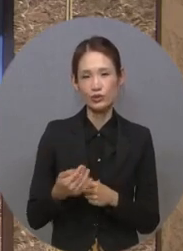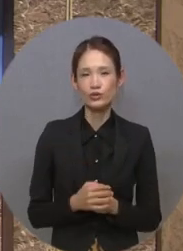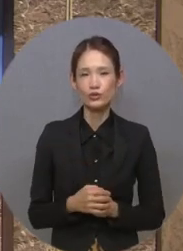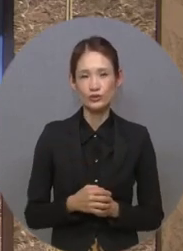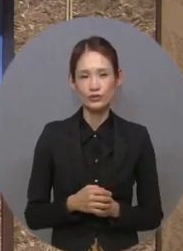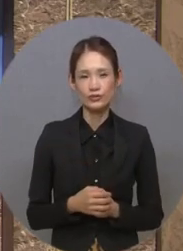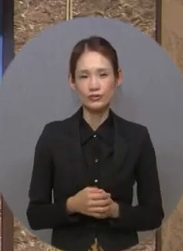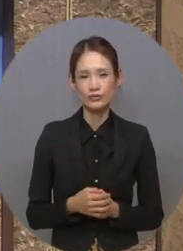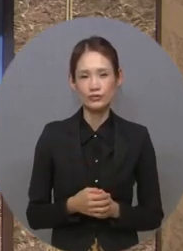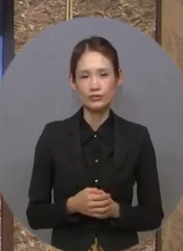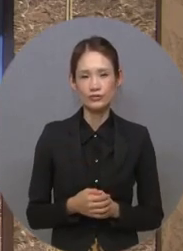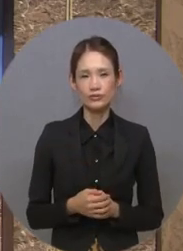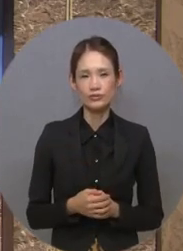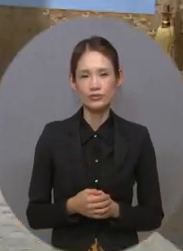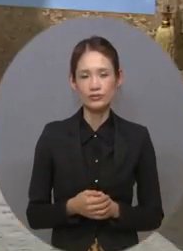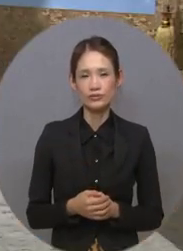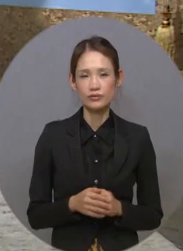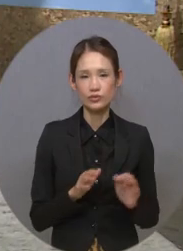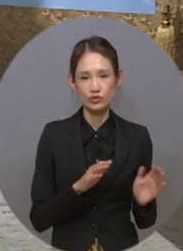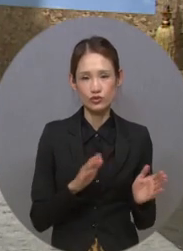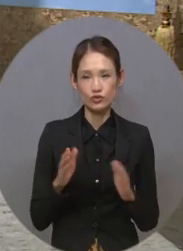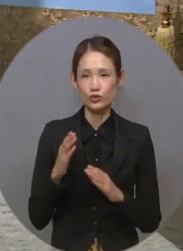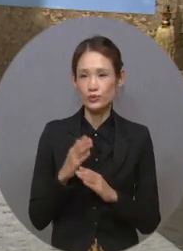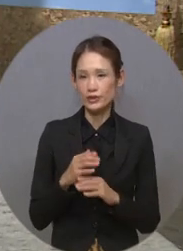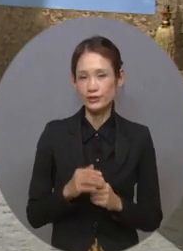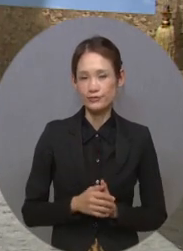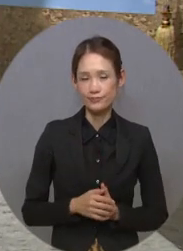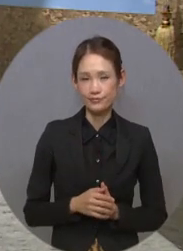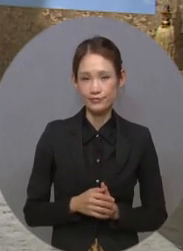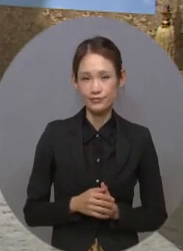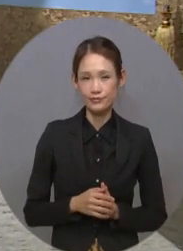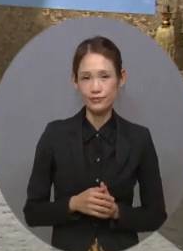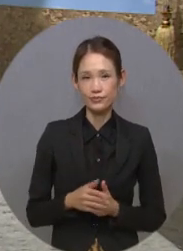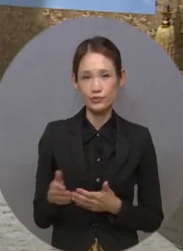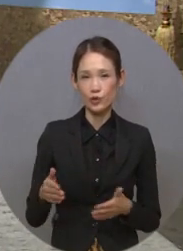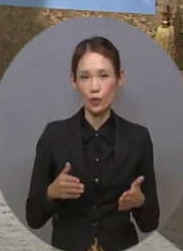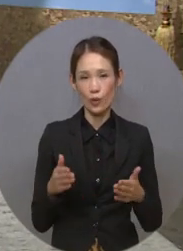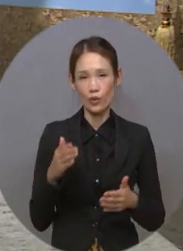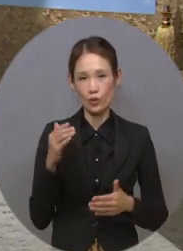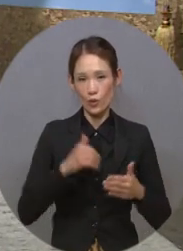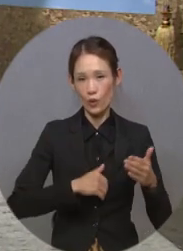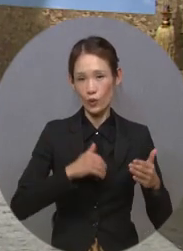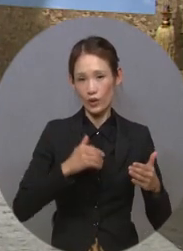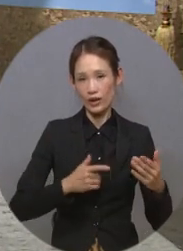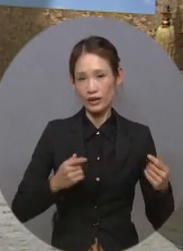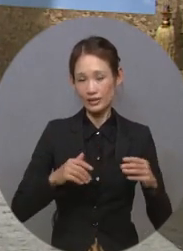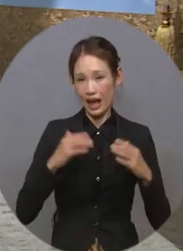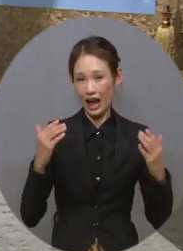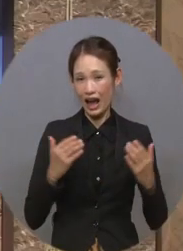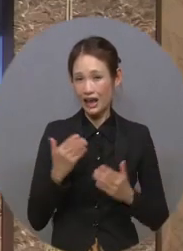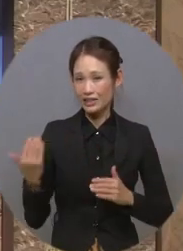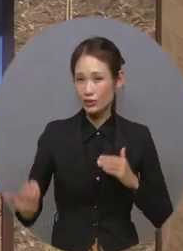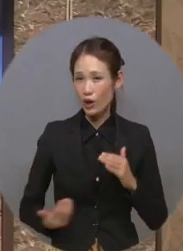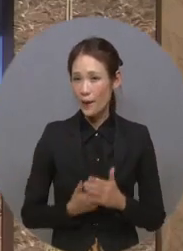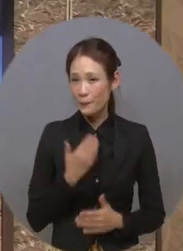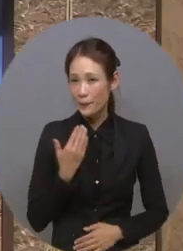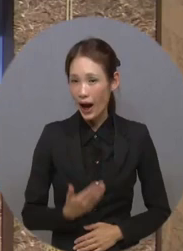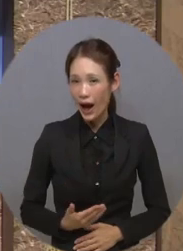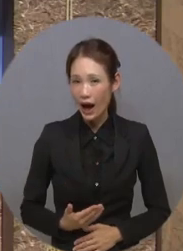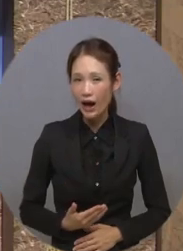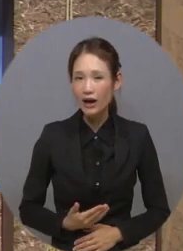그런 부분도 지금 준비를 하고 있고요. 네, 그럼 도로 공사나 뭐 이런 부분까지 같이 다 그렇죠. 그리고